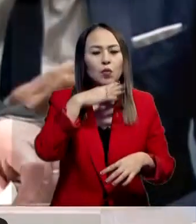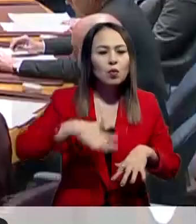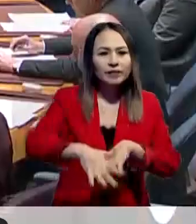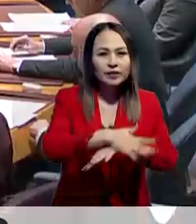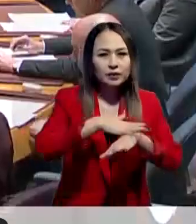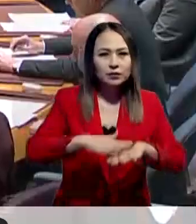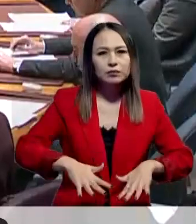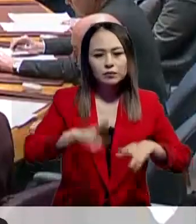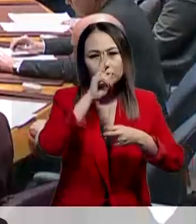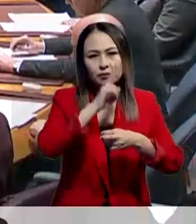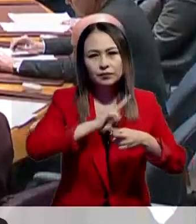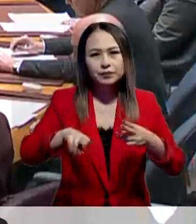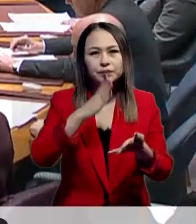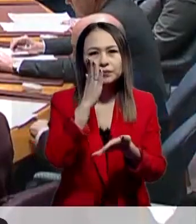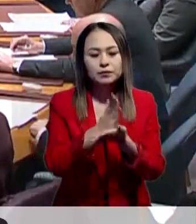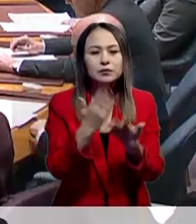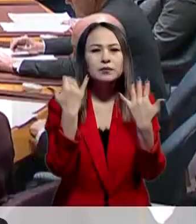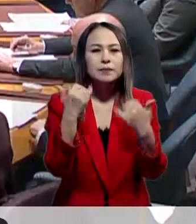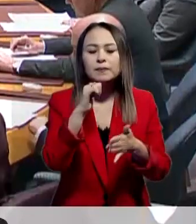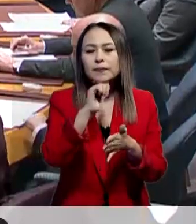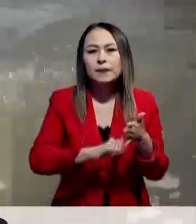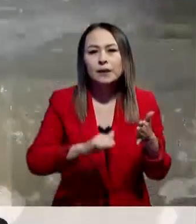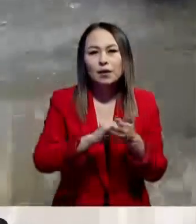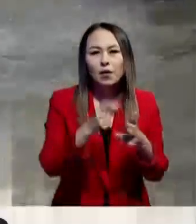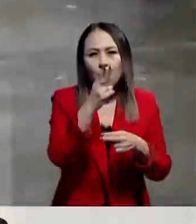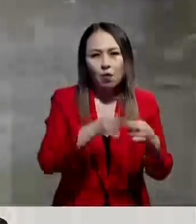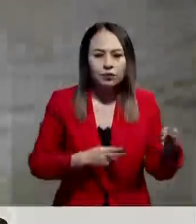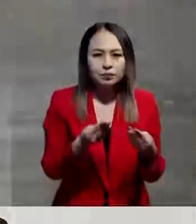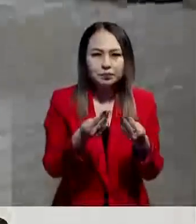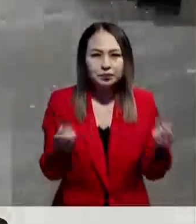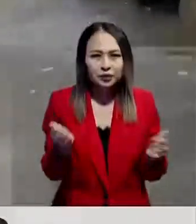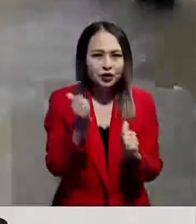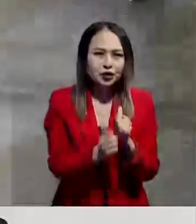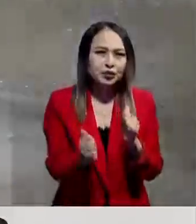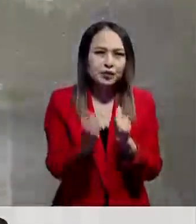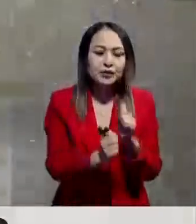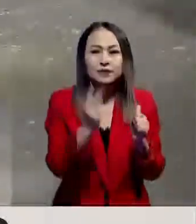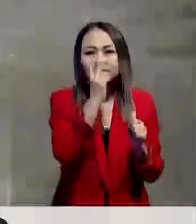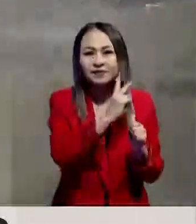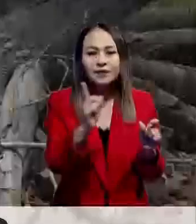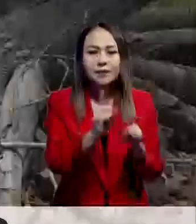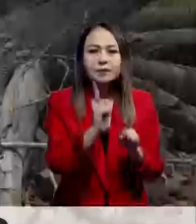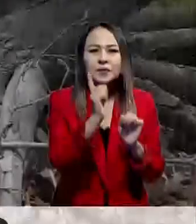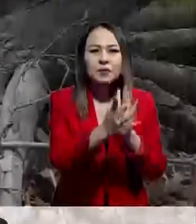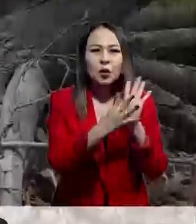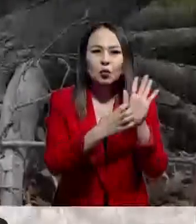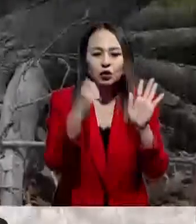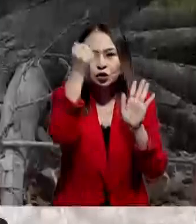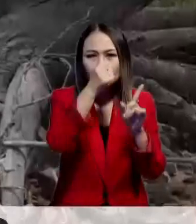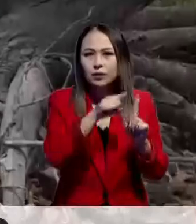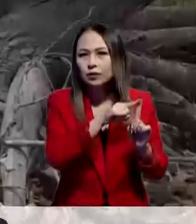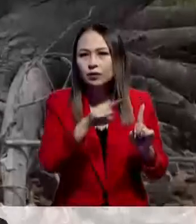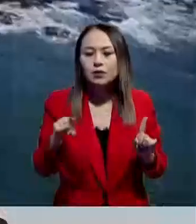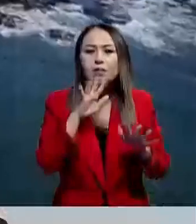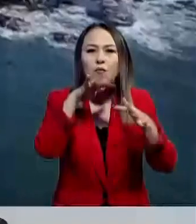жер бетінен жоғалып кету қаупі бар. Себебі мұздықтардың еруі жиіледі. Дерекке сүйенсек, 1900 жылдан бері